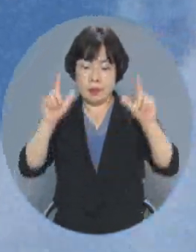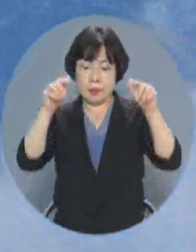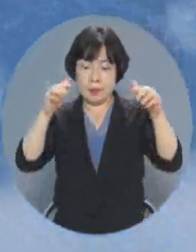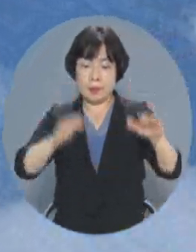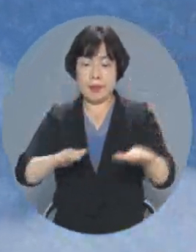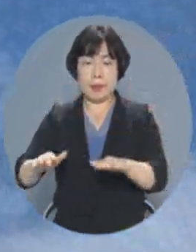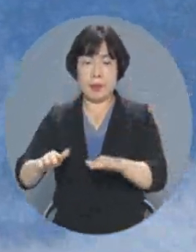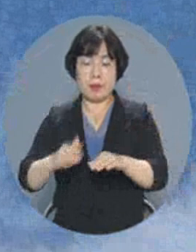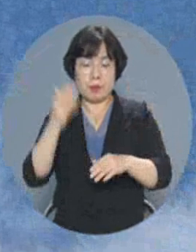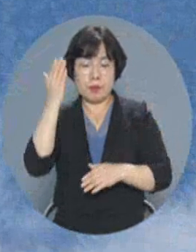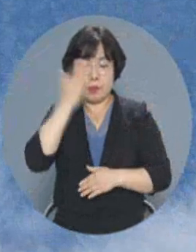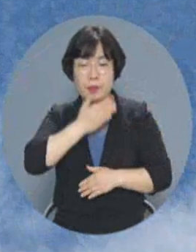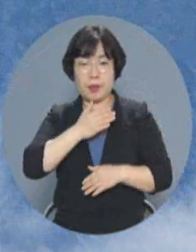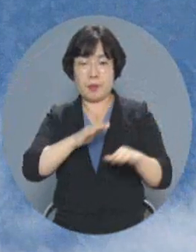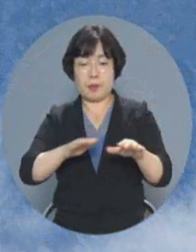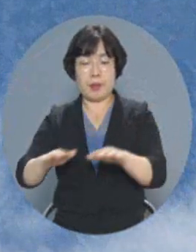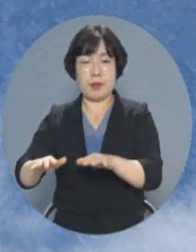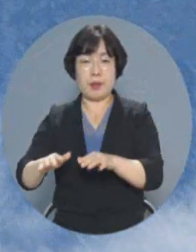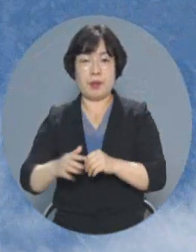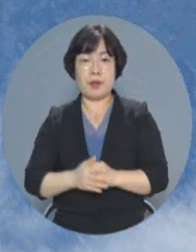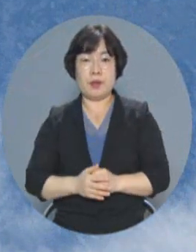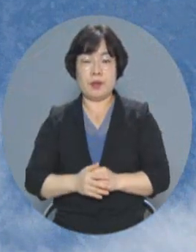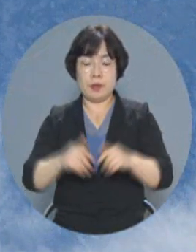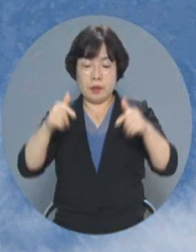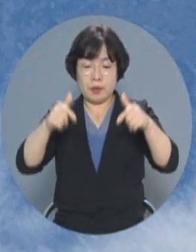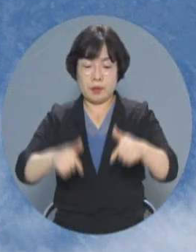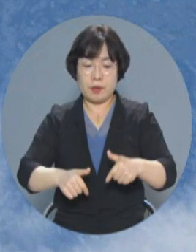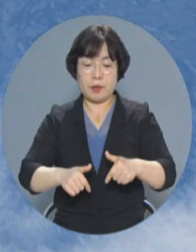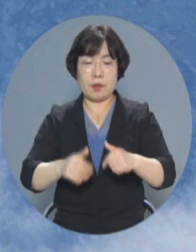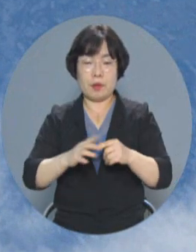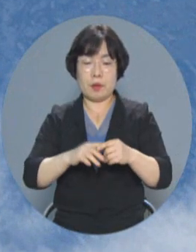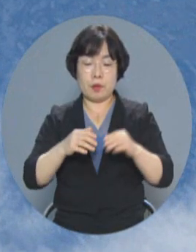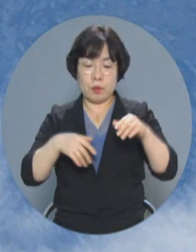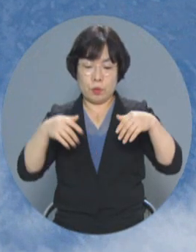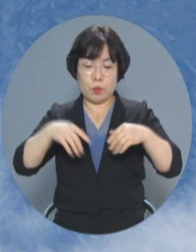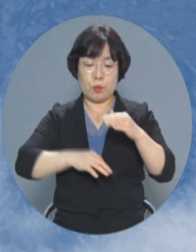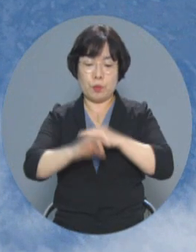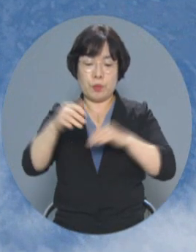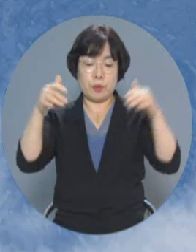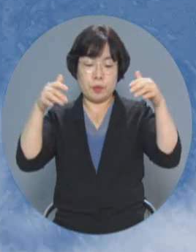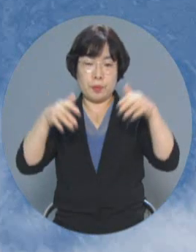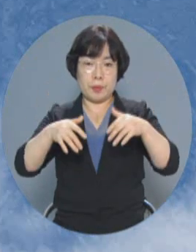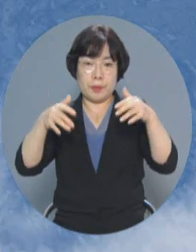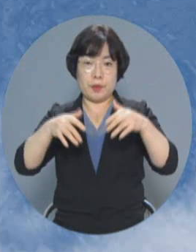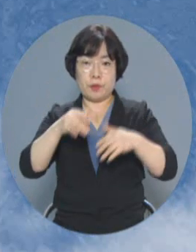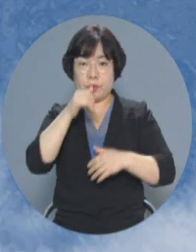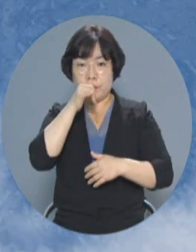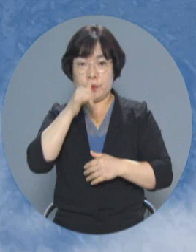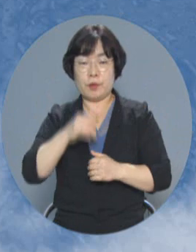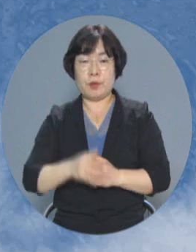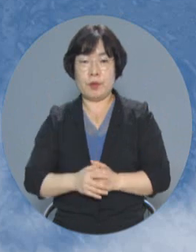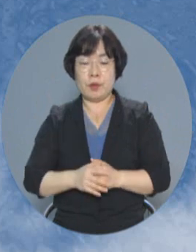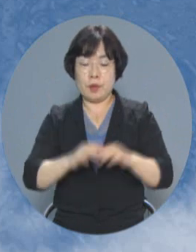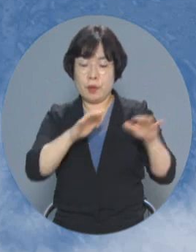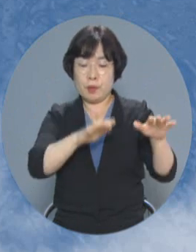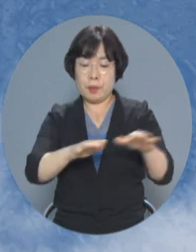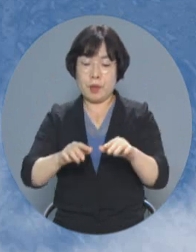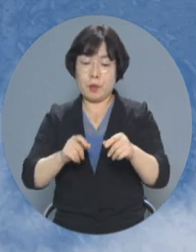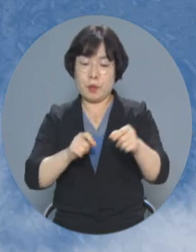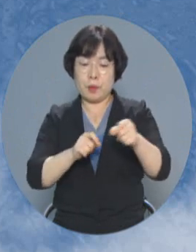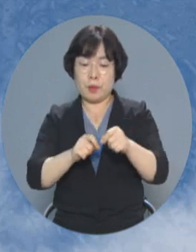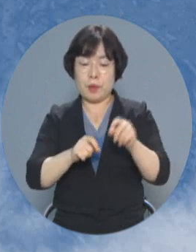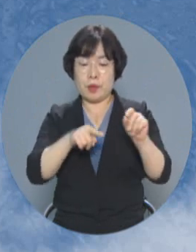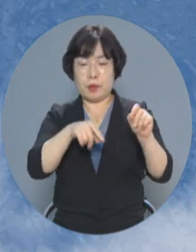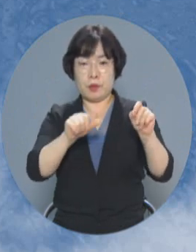상은 대체로 맑은 날씨를 보이겠지만 서해 남부 회상은 오전에 빗방울이 떨어지는 곳이 있겠습니다 하도 넨 앞바다에서